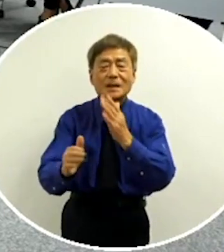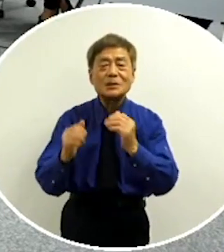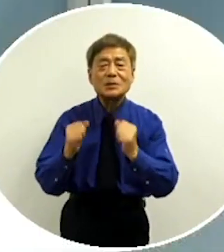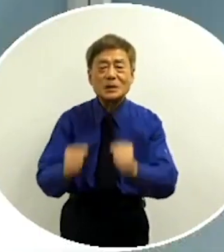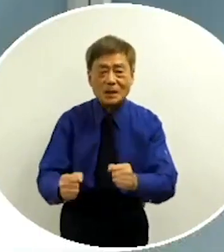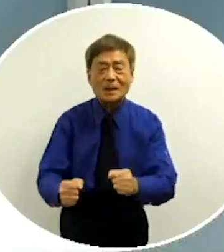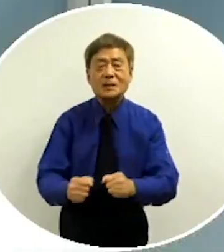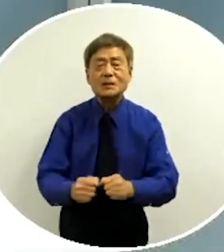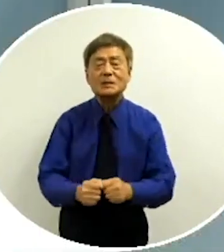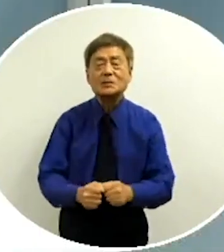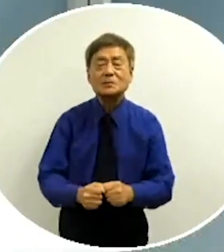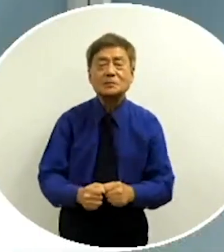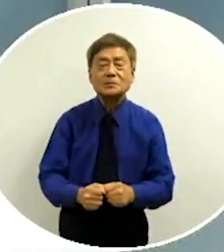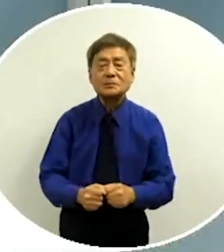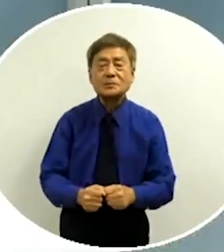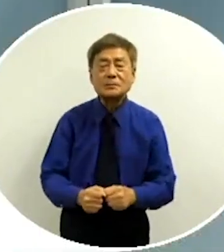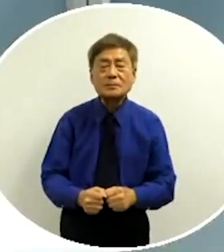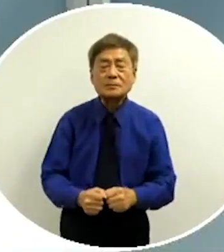します